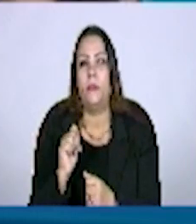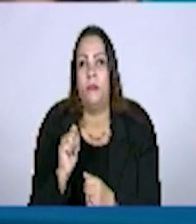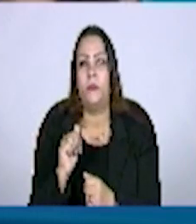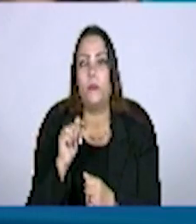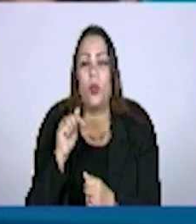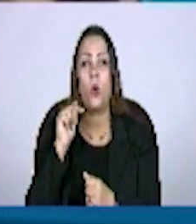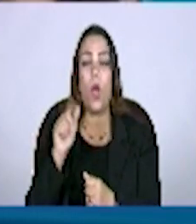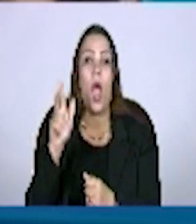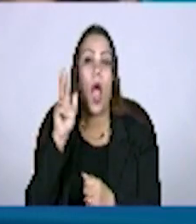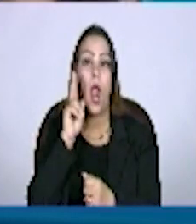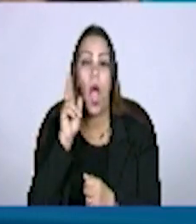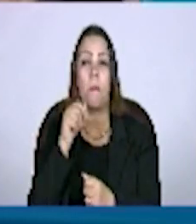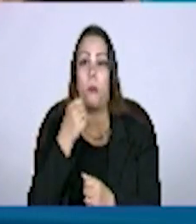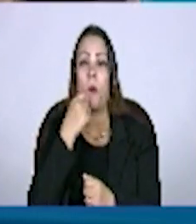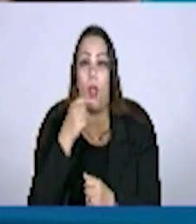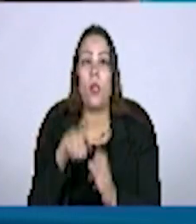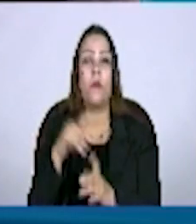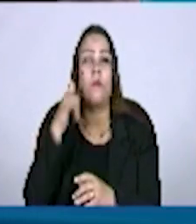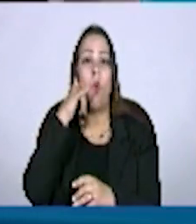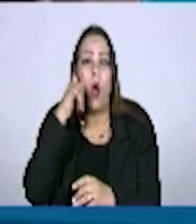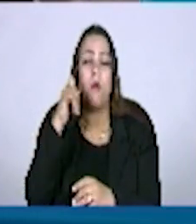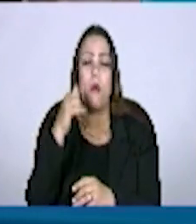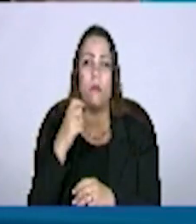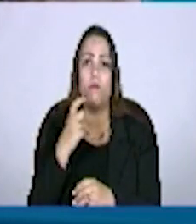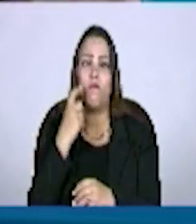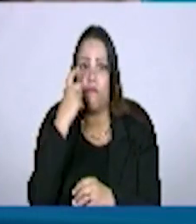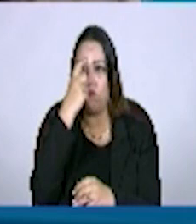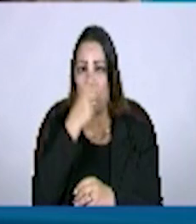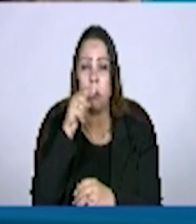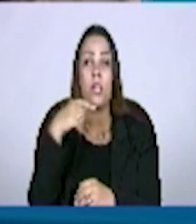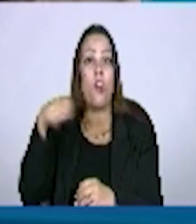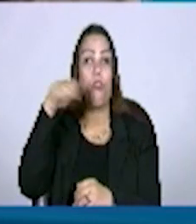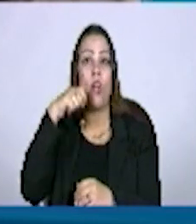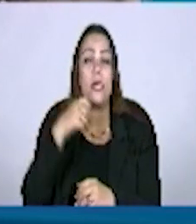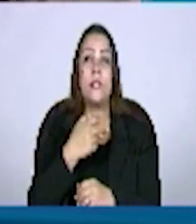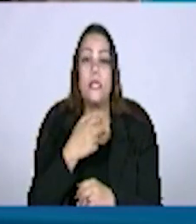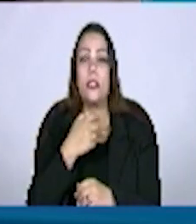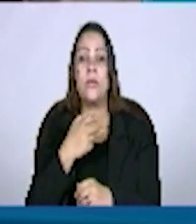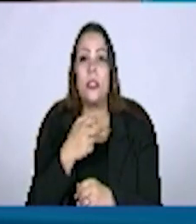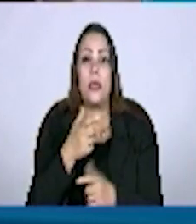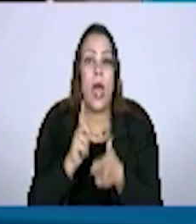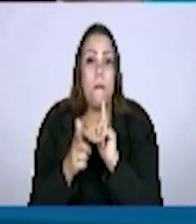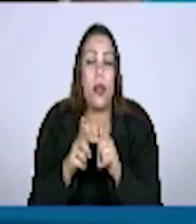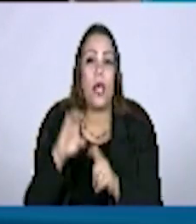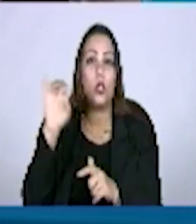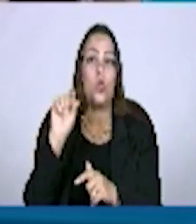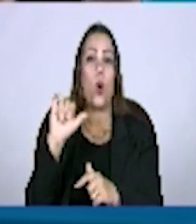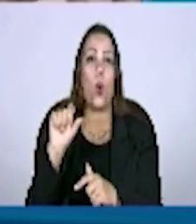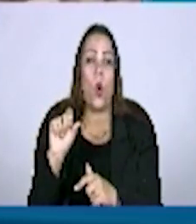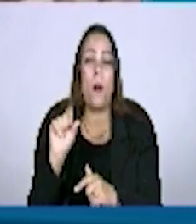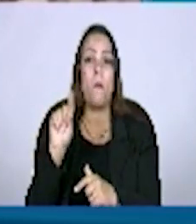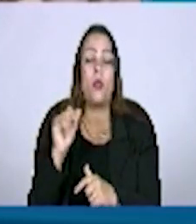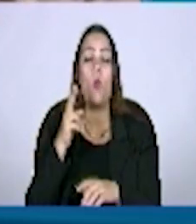وسائل الاعلام نقلت مكالمه غاضبه ما بين الرئيس الامريكي جو بايدن ورئيس